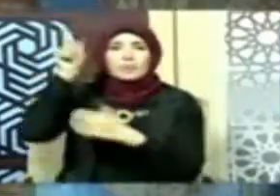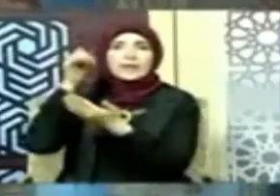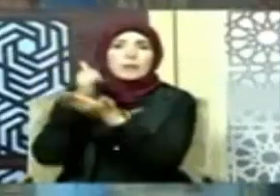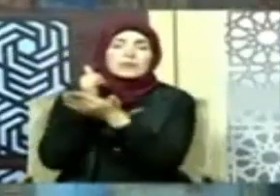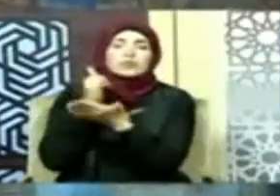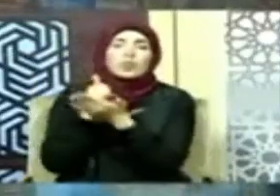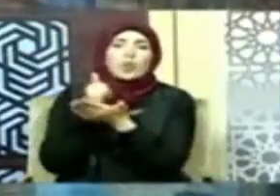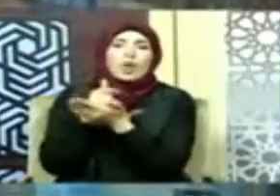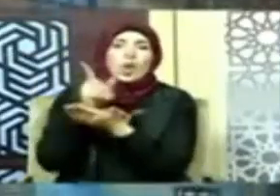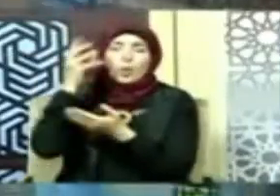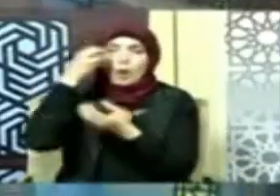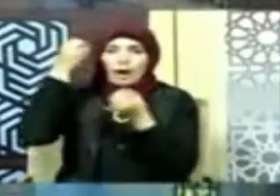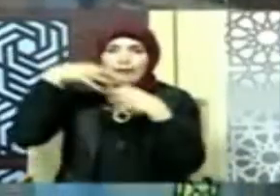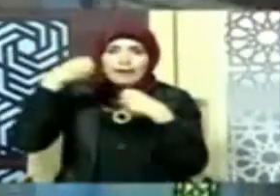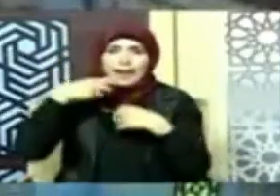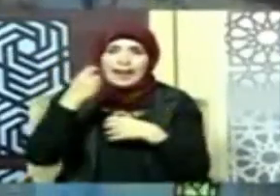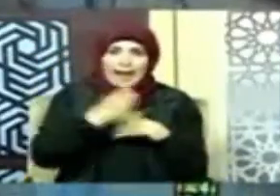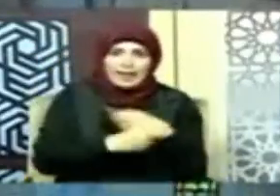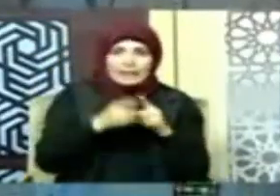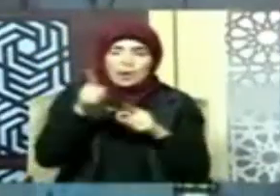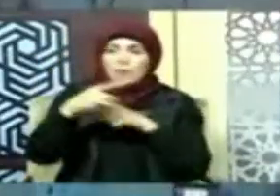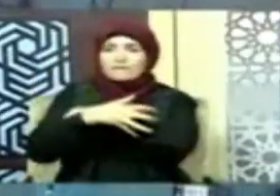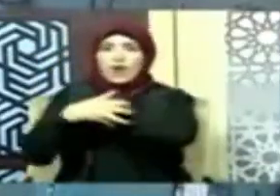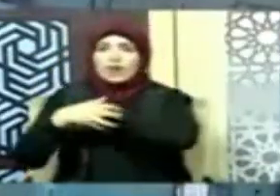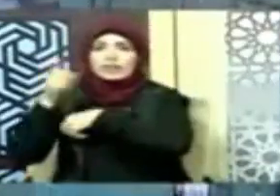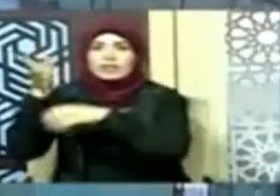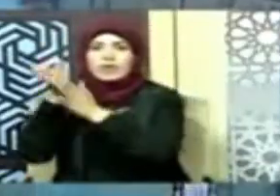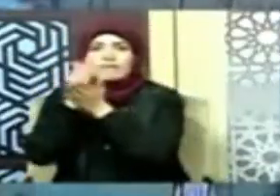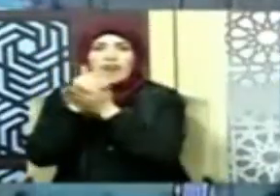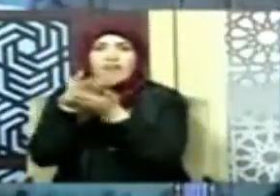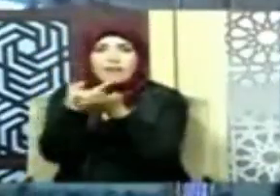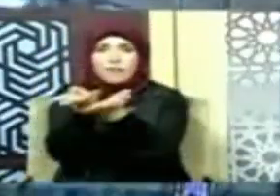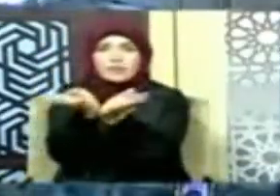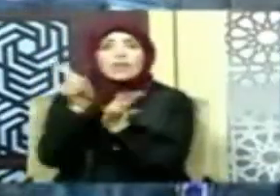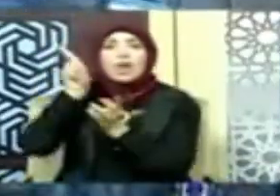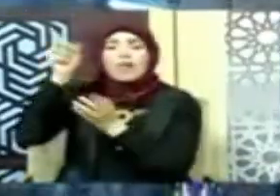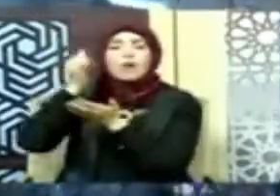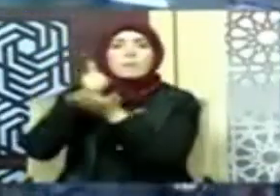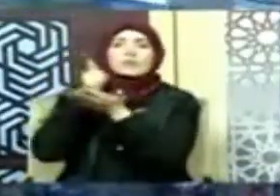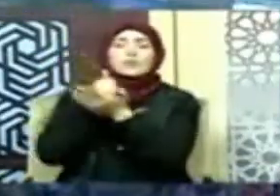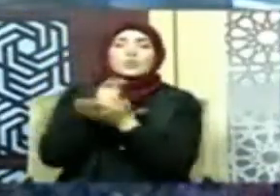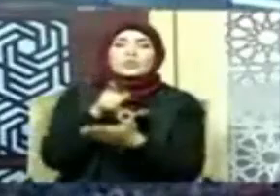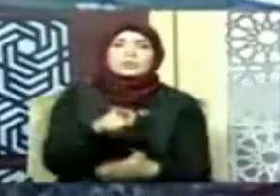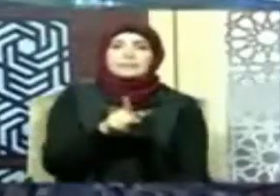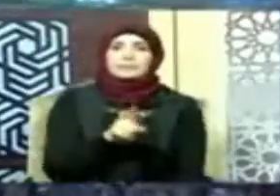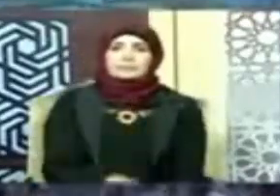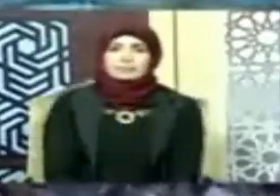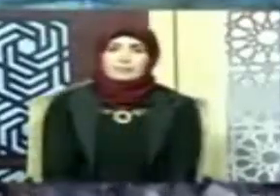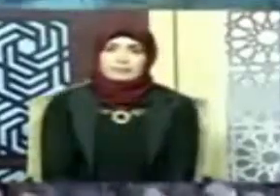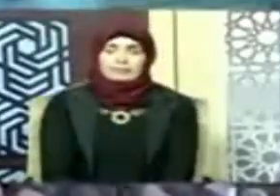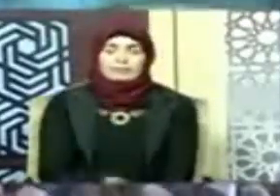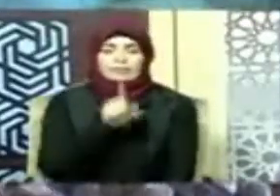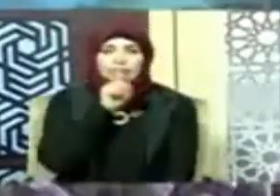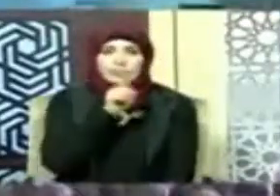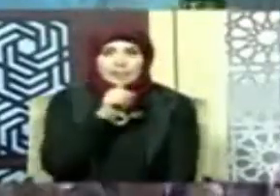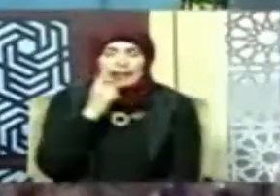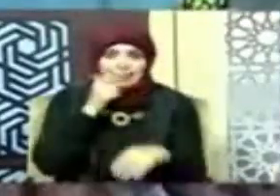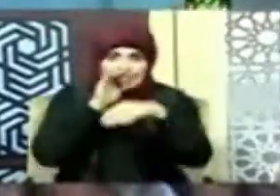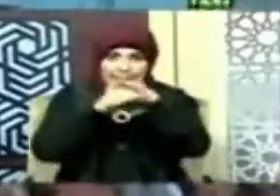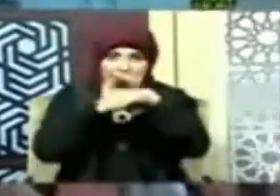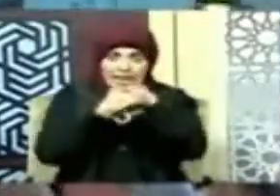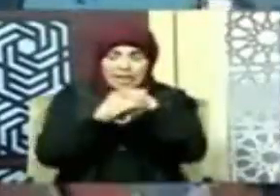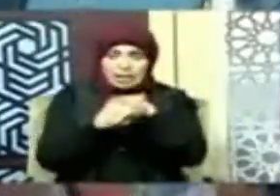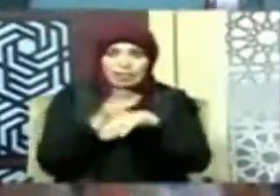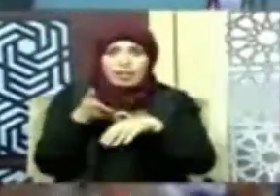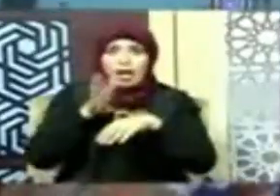الغنى، ضدان مفترقان أي تفرق. ومن الدليل على القضاء